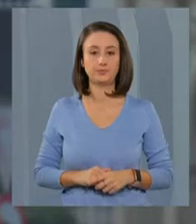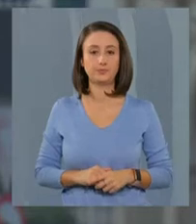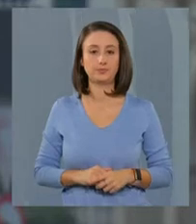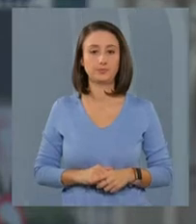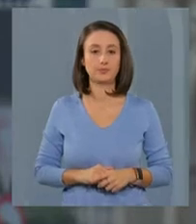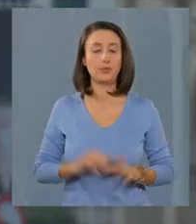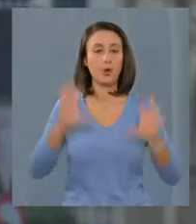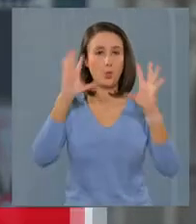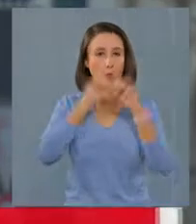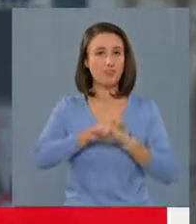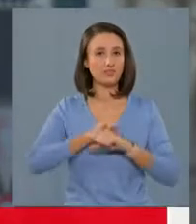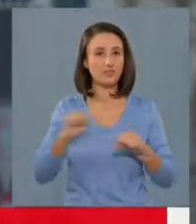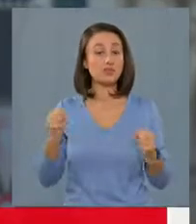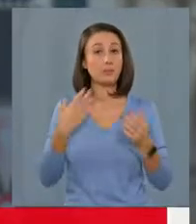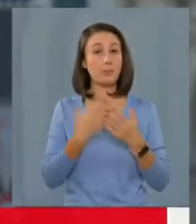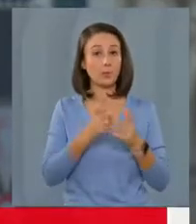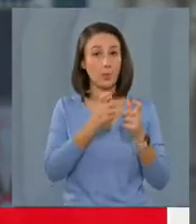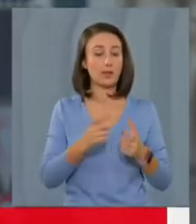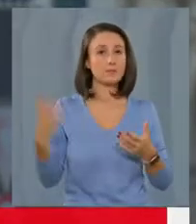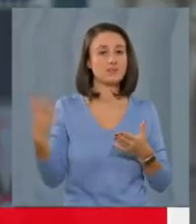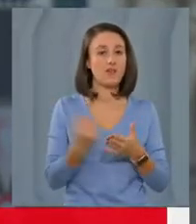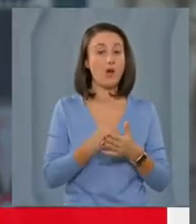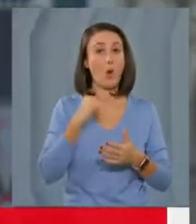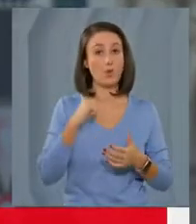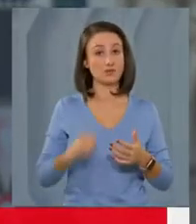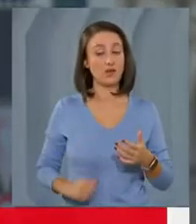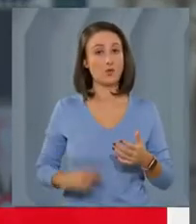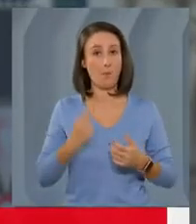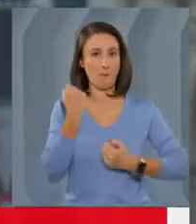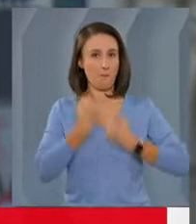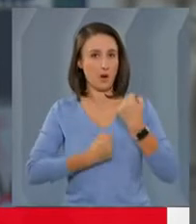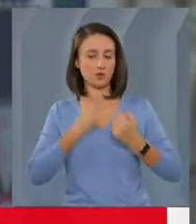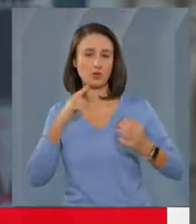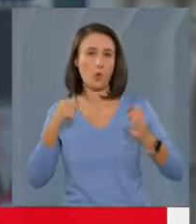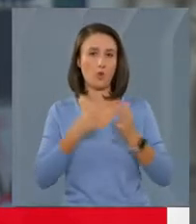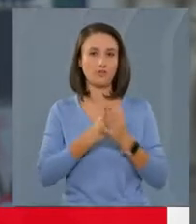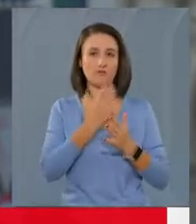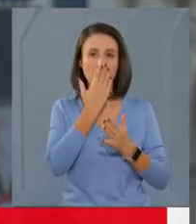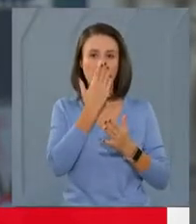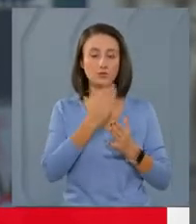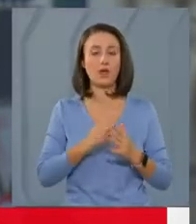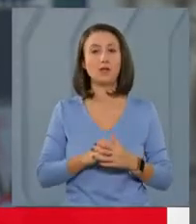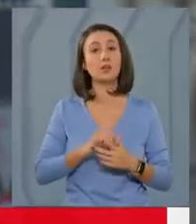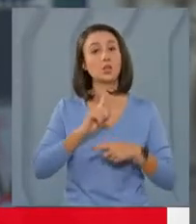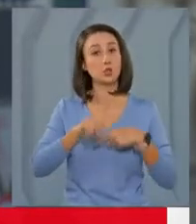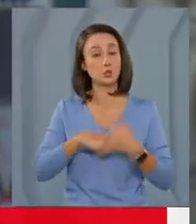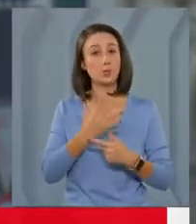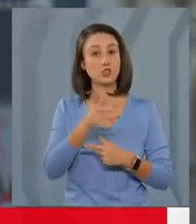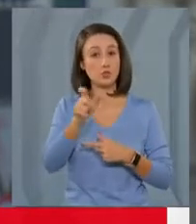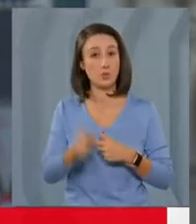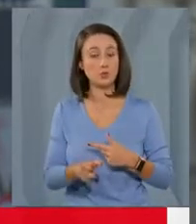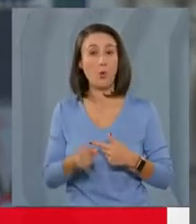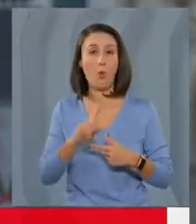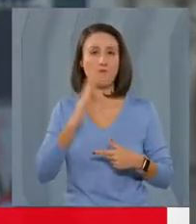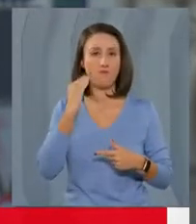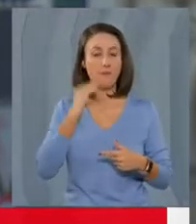noaptea intensă pentru echipele de salvare din Constanța un autoturism și un autocamion sau ciocnit frontal în urma impactului 5 persoane printre care